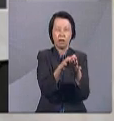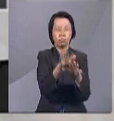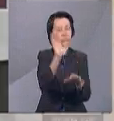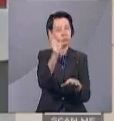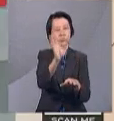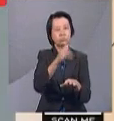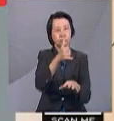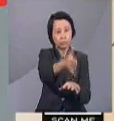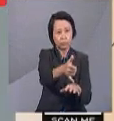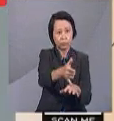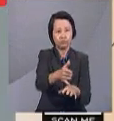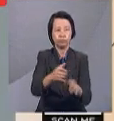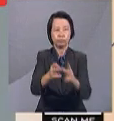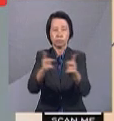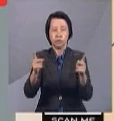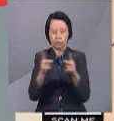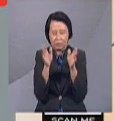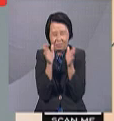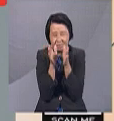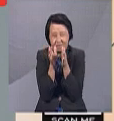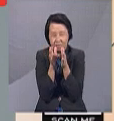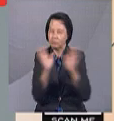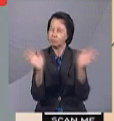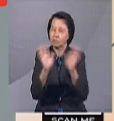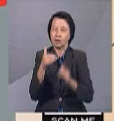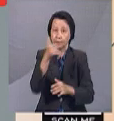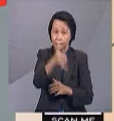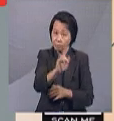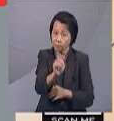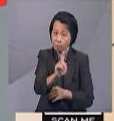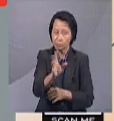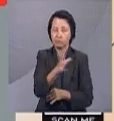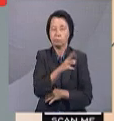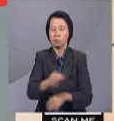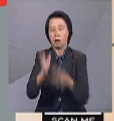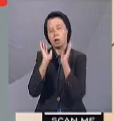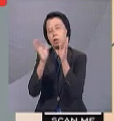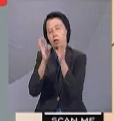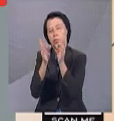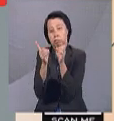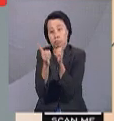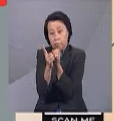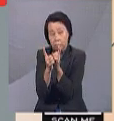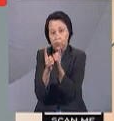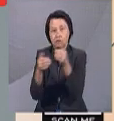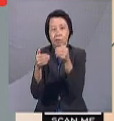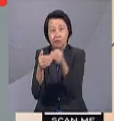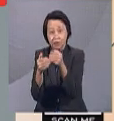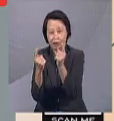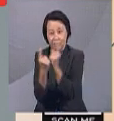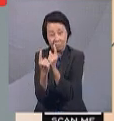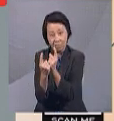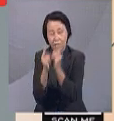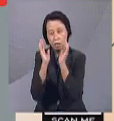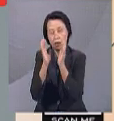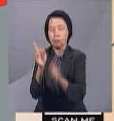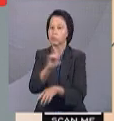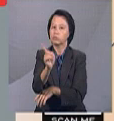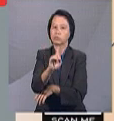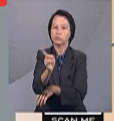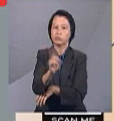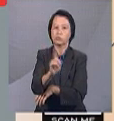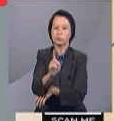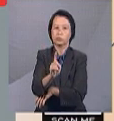place Hai elakan kawasan yang sempit config Space dan hilaf seimbang atau betul dengan jalan yang dekat jeruk terus